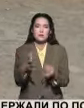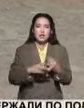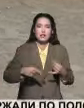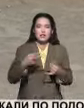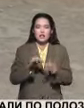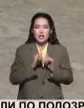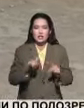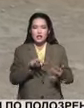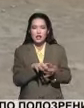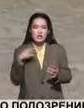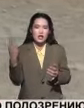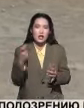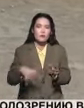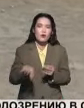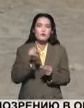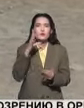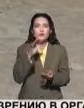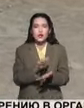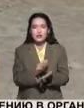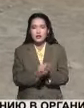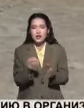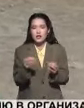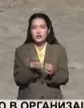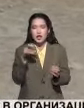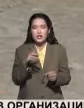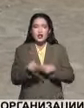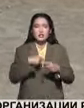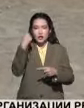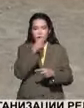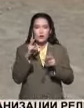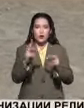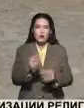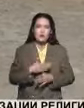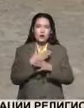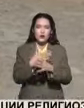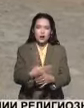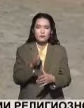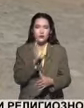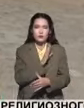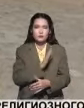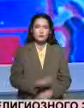развития своего хозяйства, которым мы занимаемся 10 лет. В следующем году обещали помочь нам с проведением воды и света.